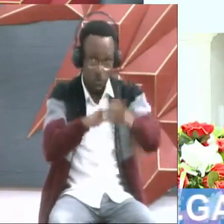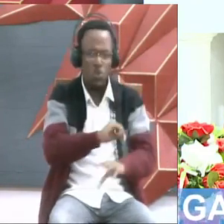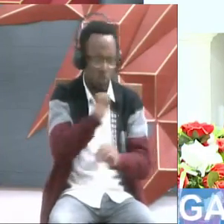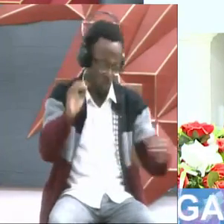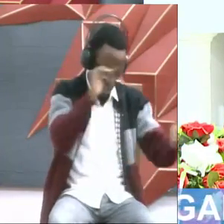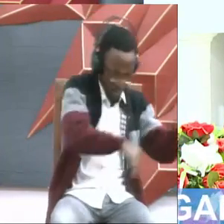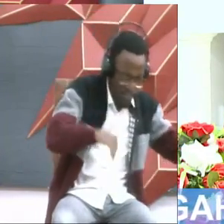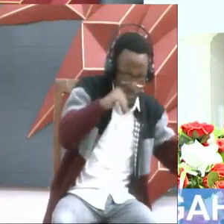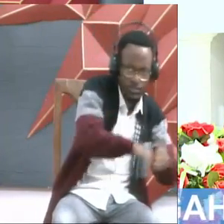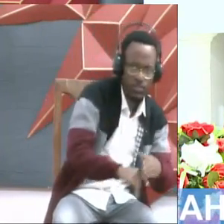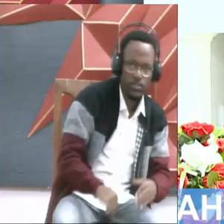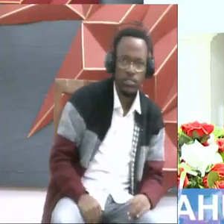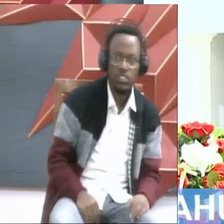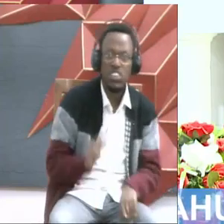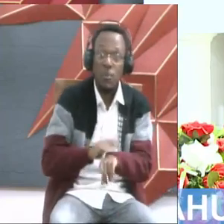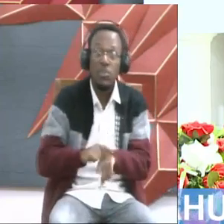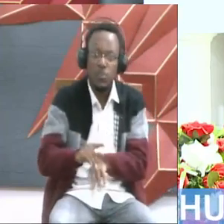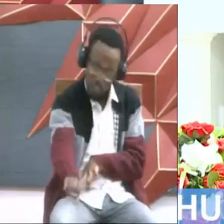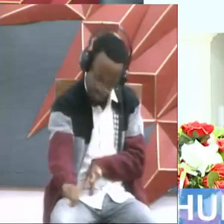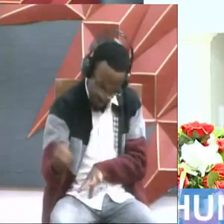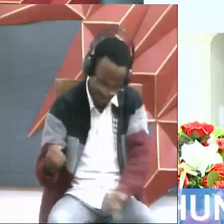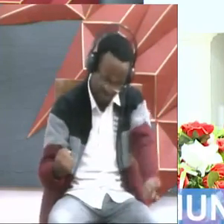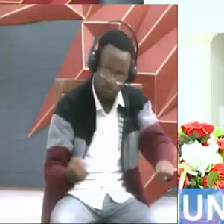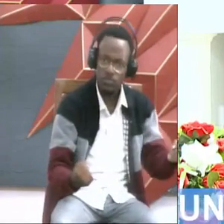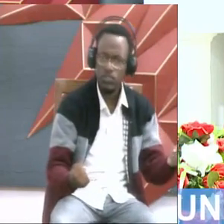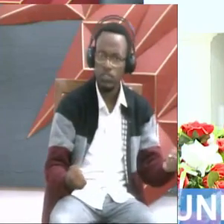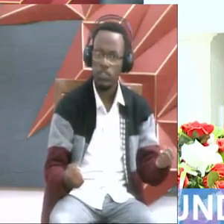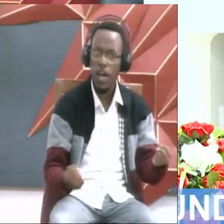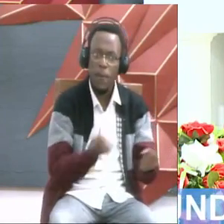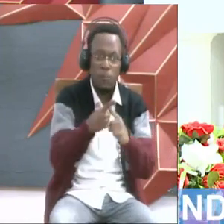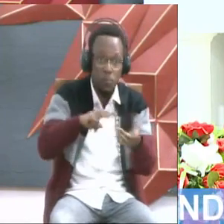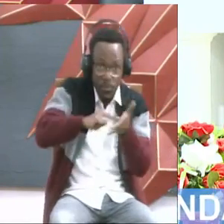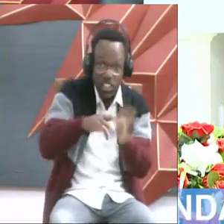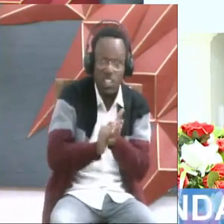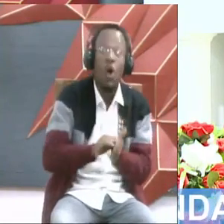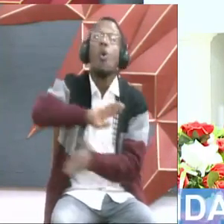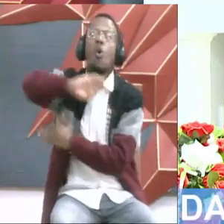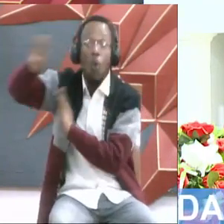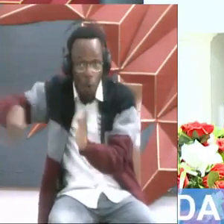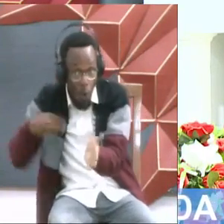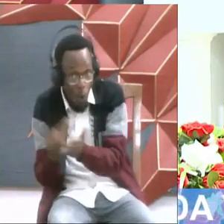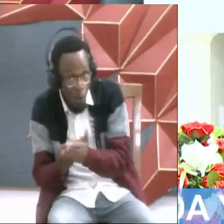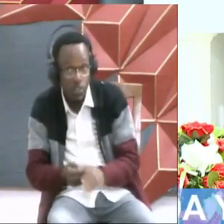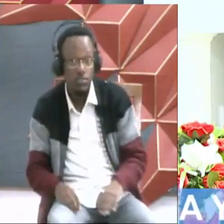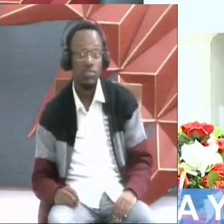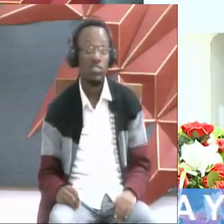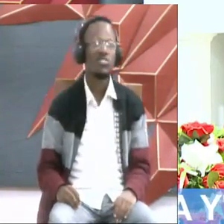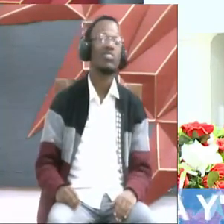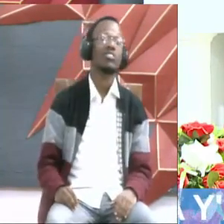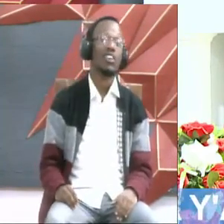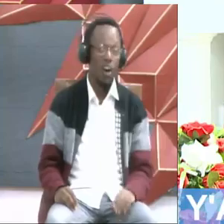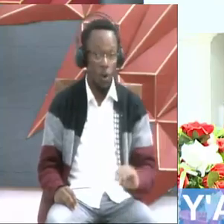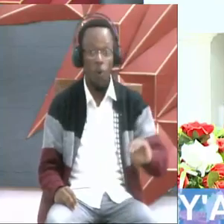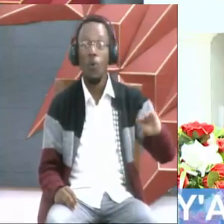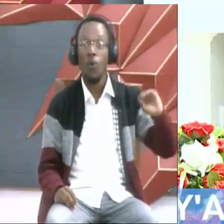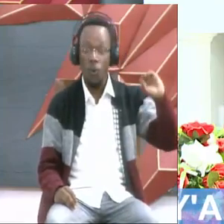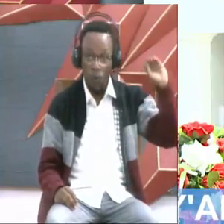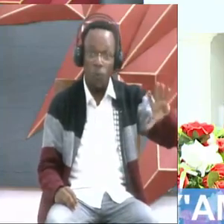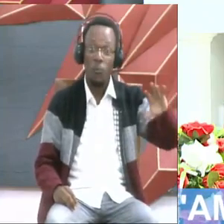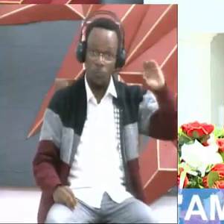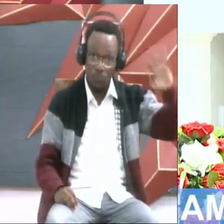bizorandugwa amen ni kuvuga inabi yose iturimo toutes les